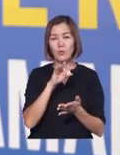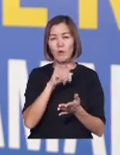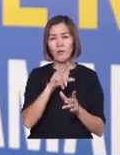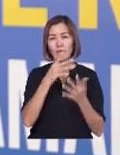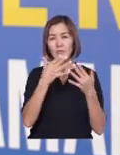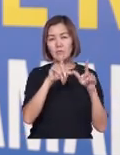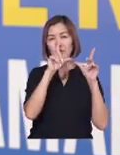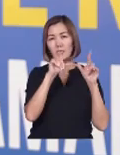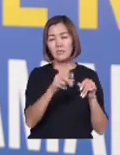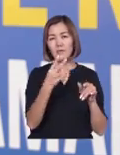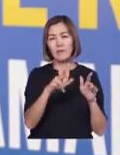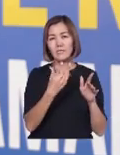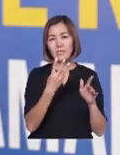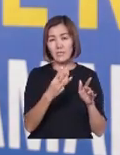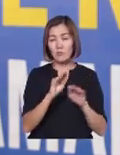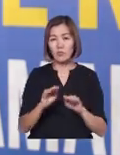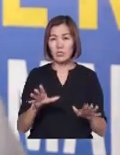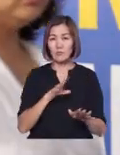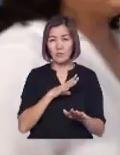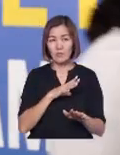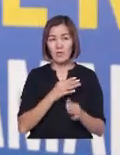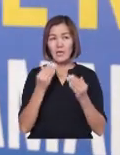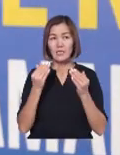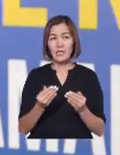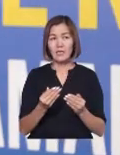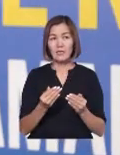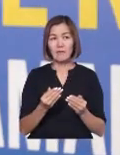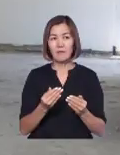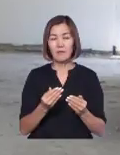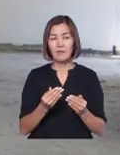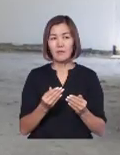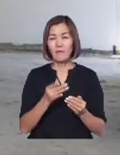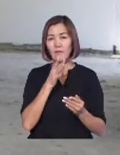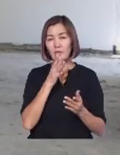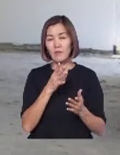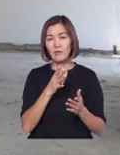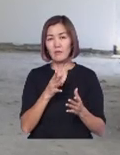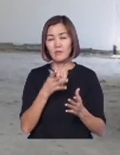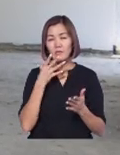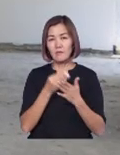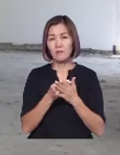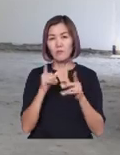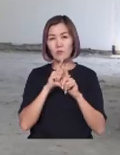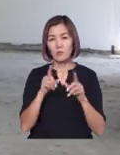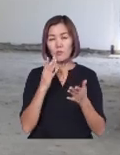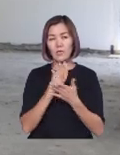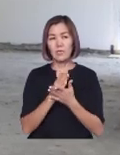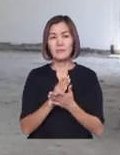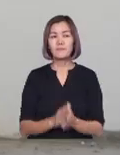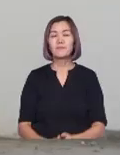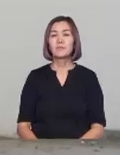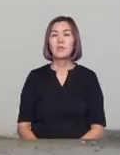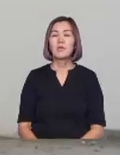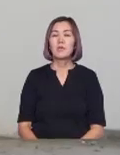у нас ездят 23 учащихся. В данный момент ездили до этих дней. В целом в области ЖТСУ, как сообщил Бейбит Исабаев,